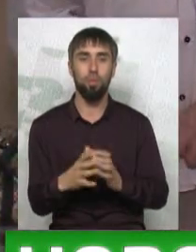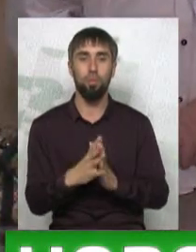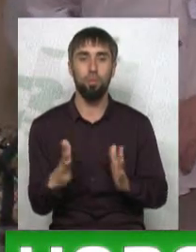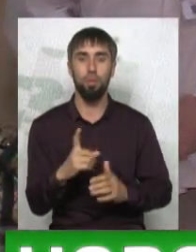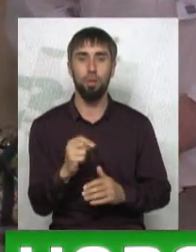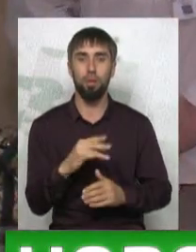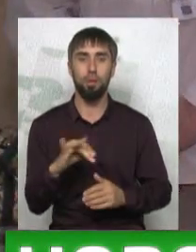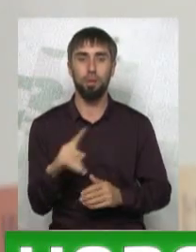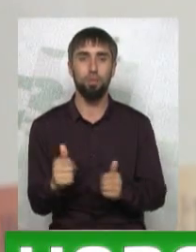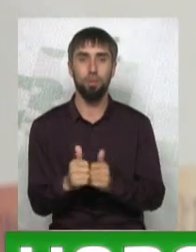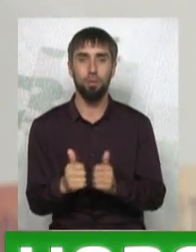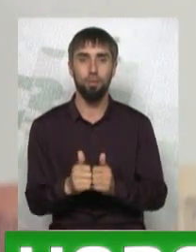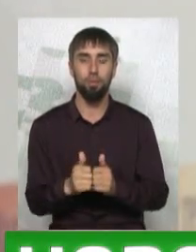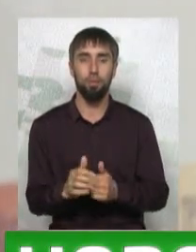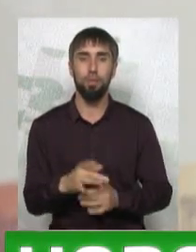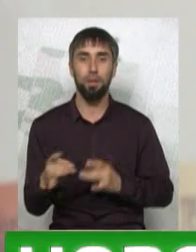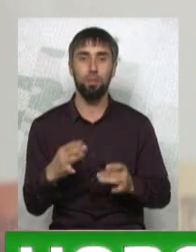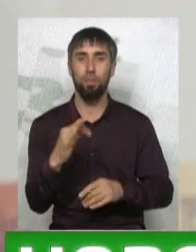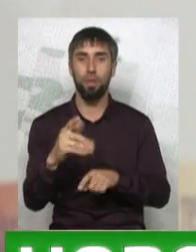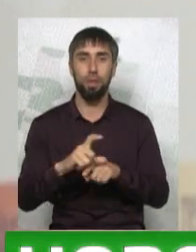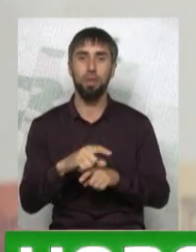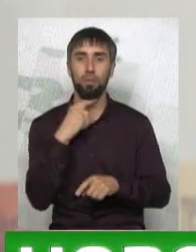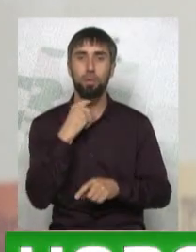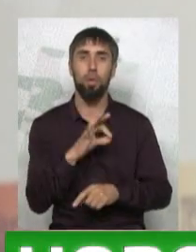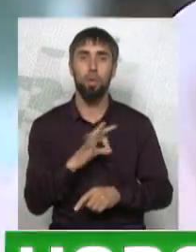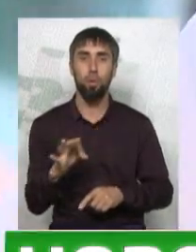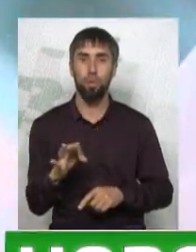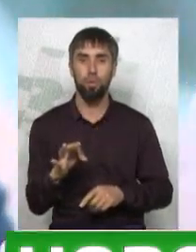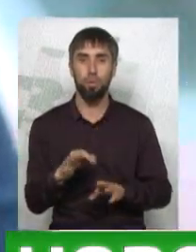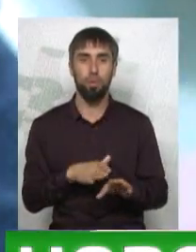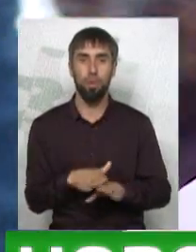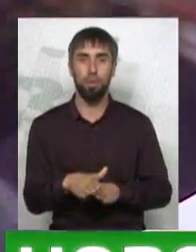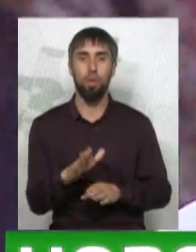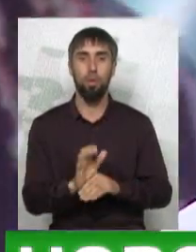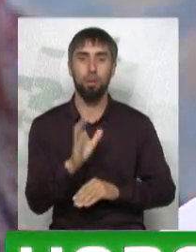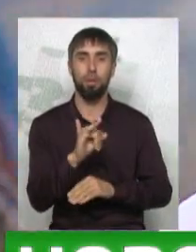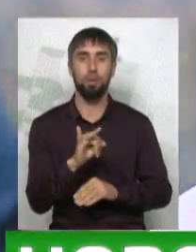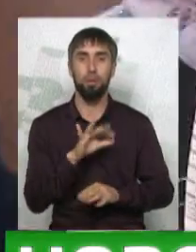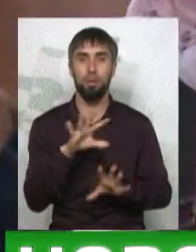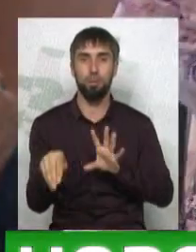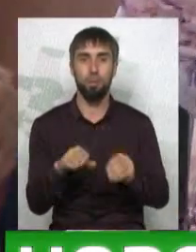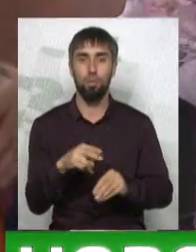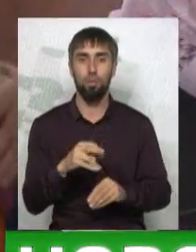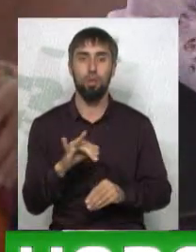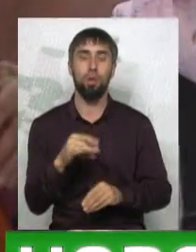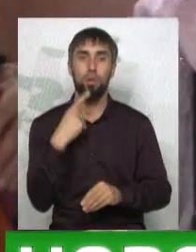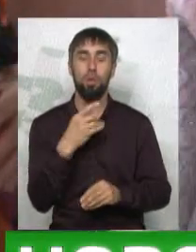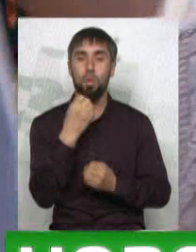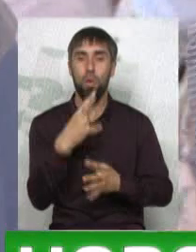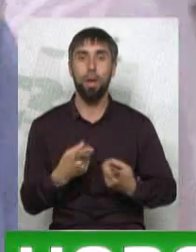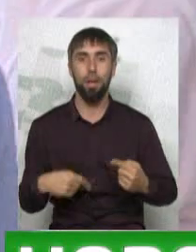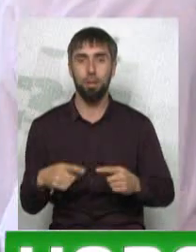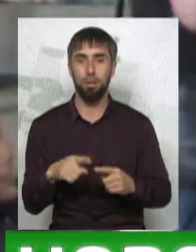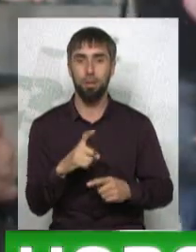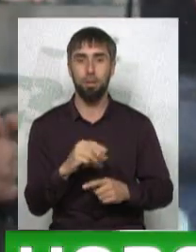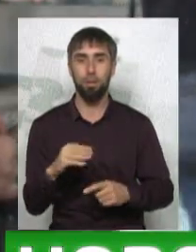большинство хаджи из соседних республик. По их словам, Ингушетия отлично справилась с отправкой и размещением паломников. Отмечают хорошую